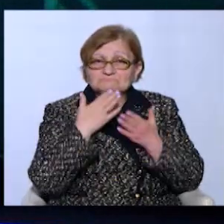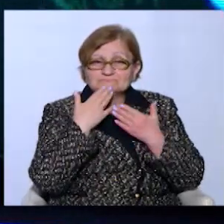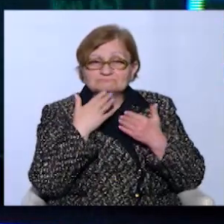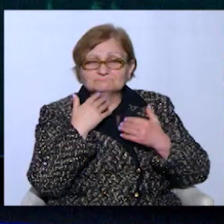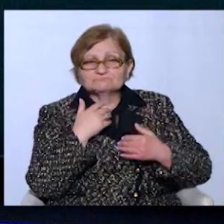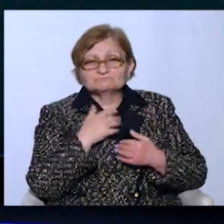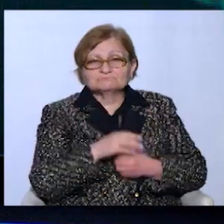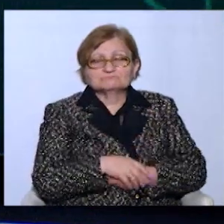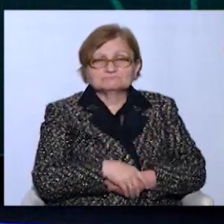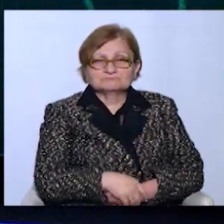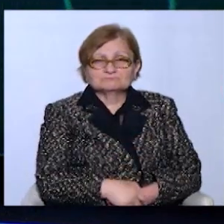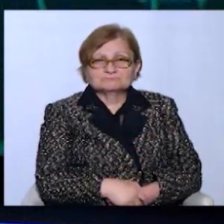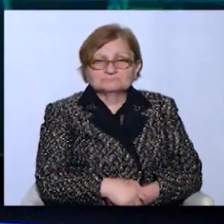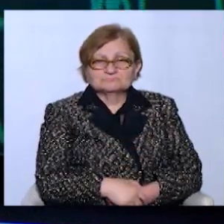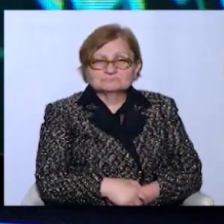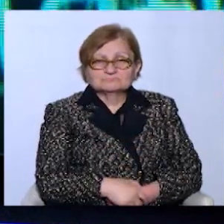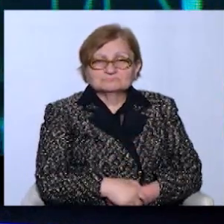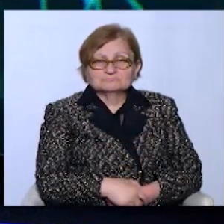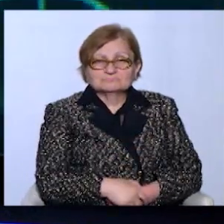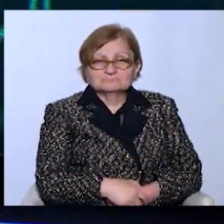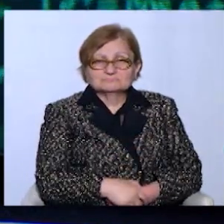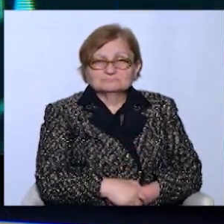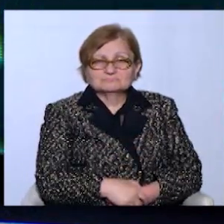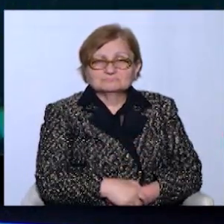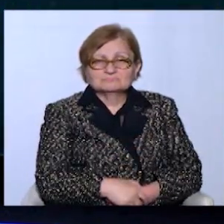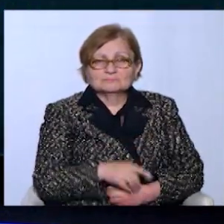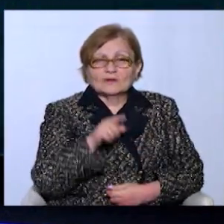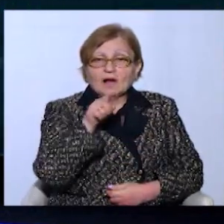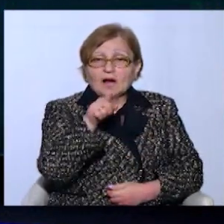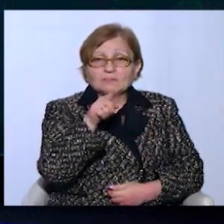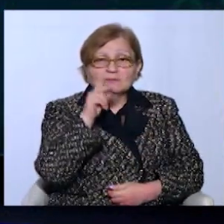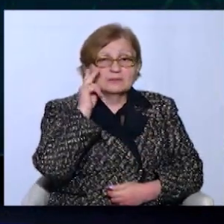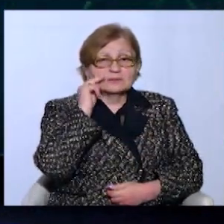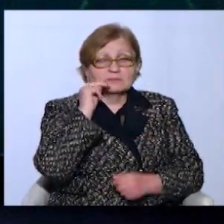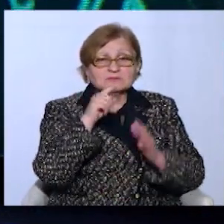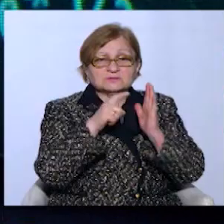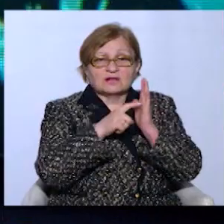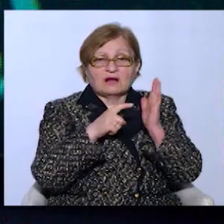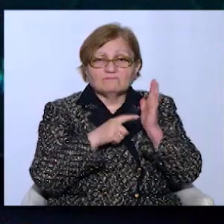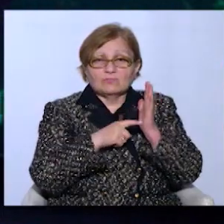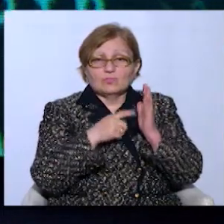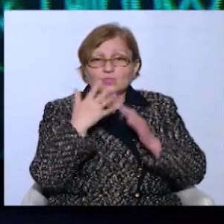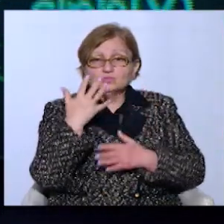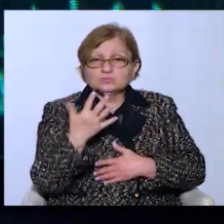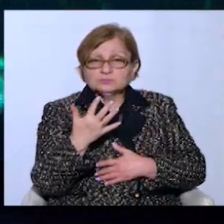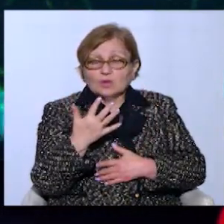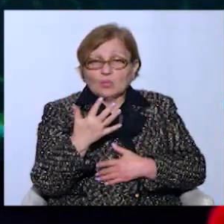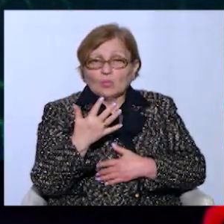და რას მივიღებ? ამ რიცხვს თუ გავყოფო 5-ზეო. ამ რიცხვს თუ გავყოფ